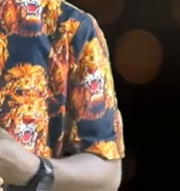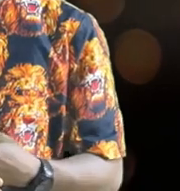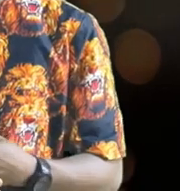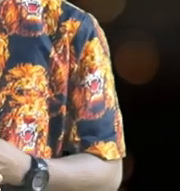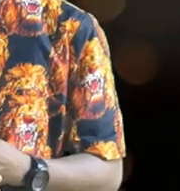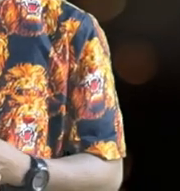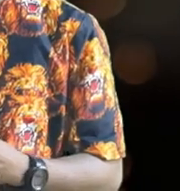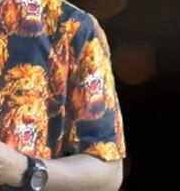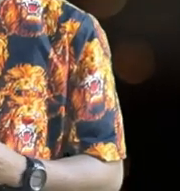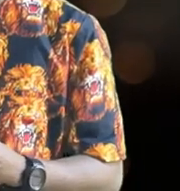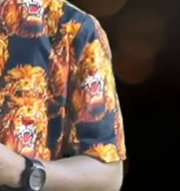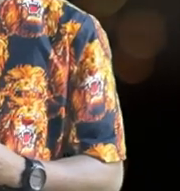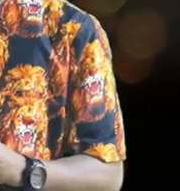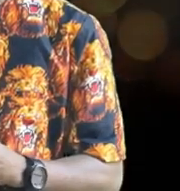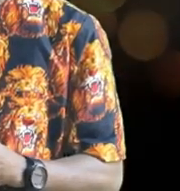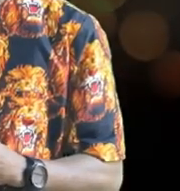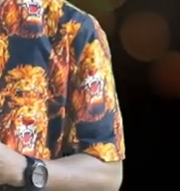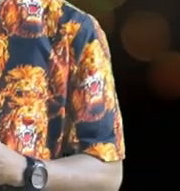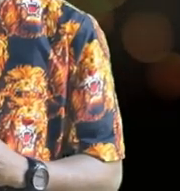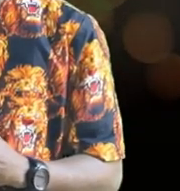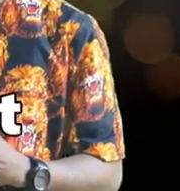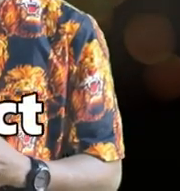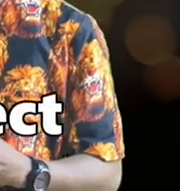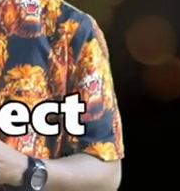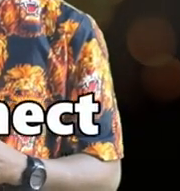anyị na